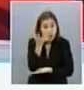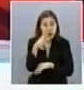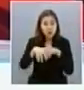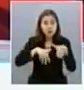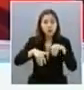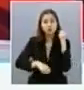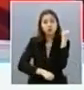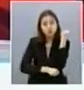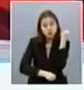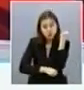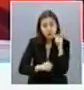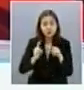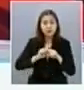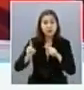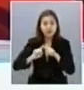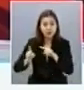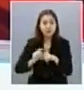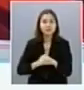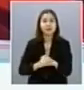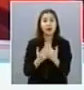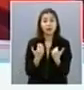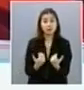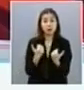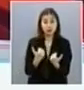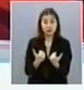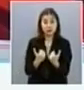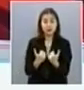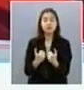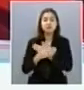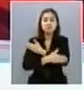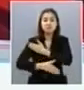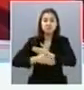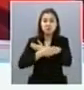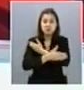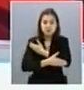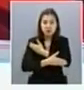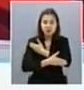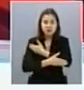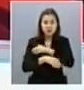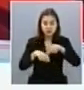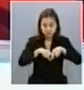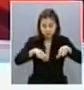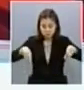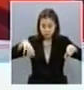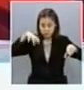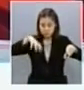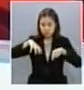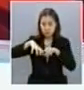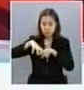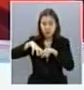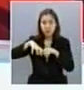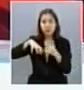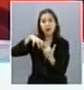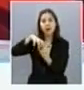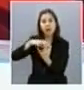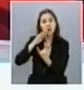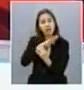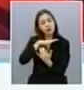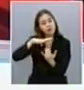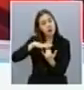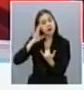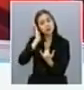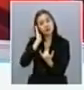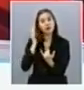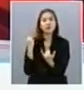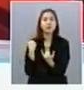แล้วก็ไปอาศัยตามสถานีรถไฟเป็นที่หลบฝนนะครับปรากฏว่าล่าสุดตอนนี้ทางกระทรวงการพัฒนาสังคมและความมั่นคงของมนุษ